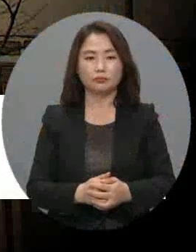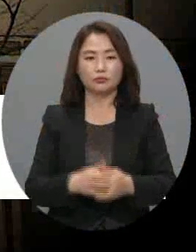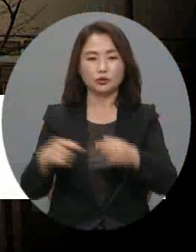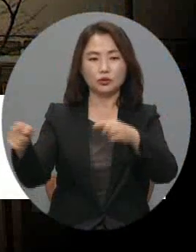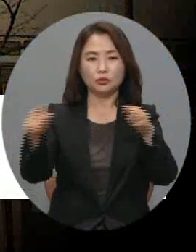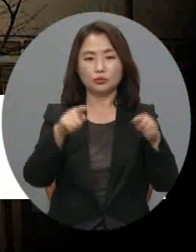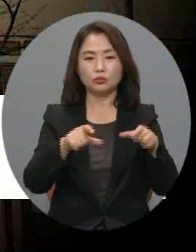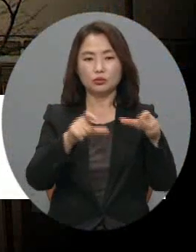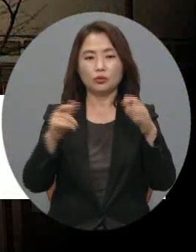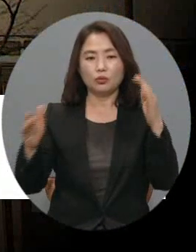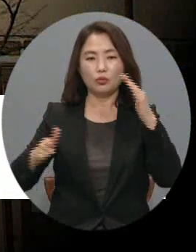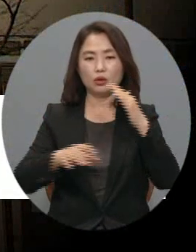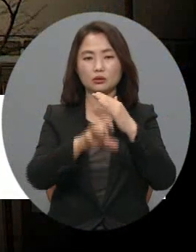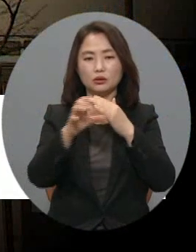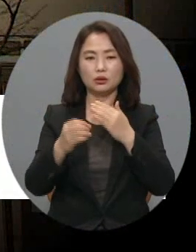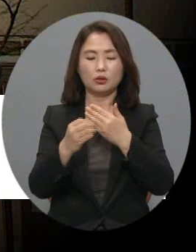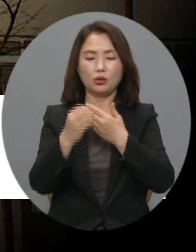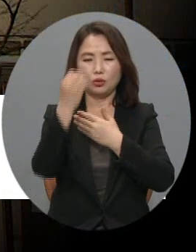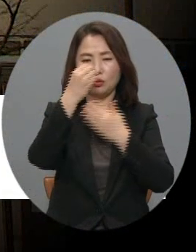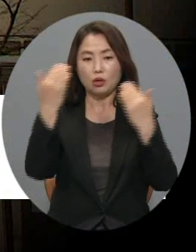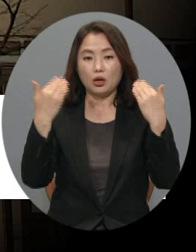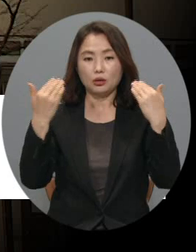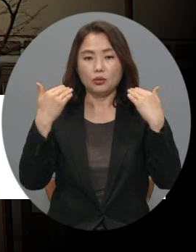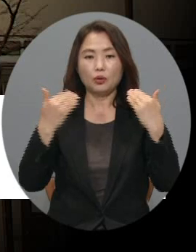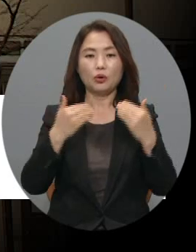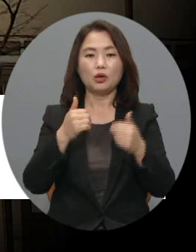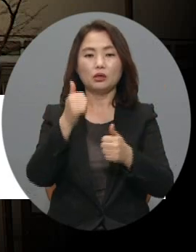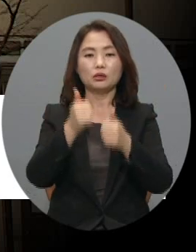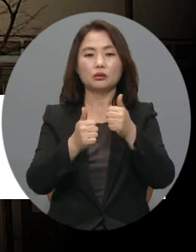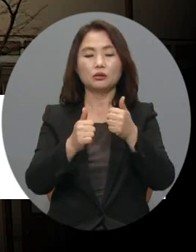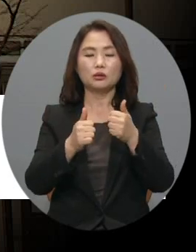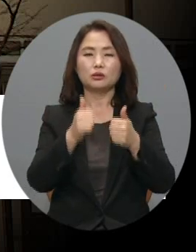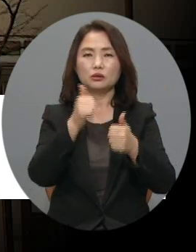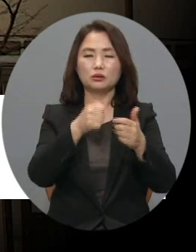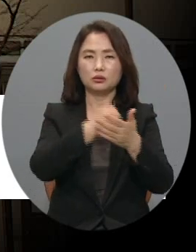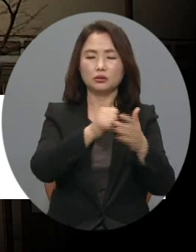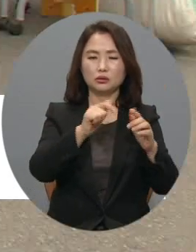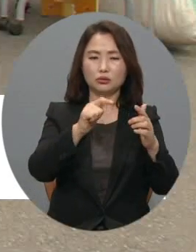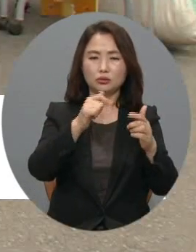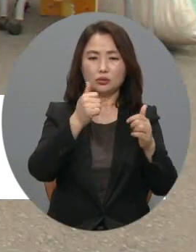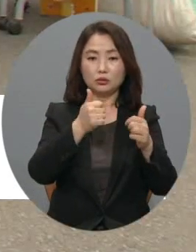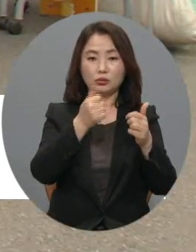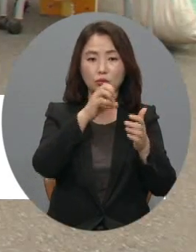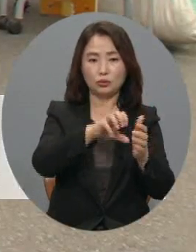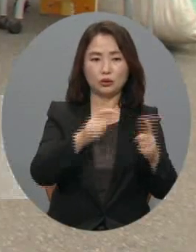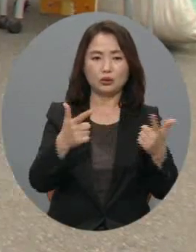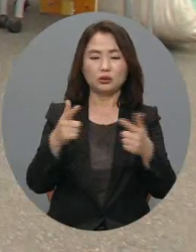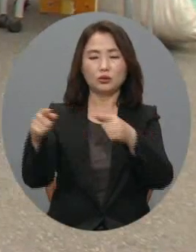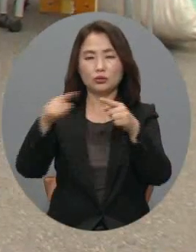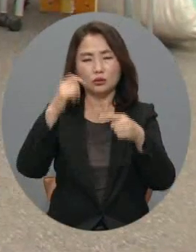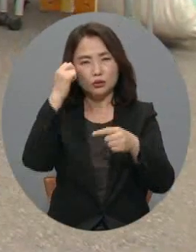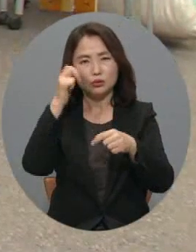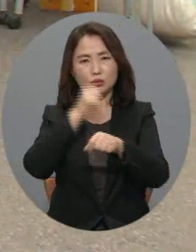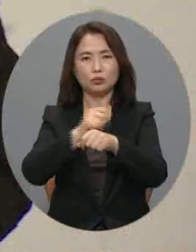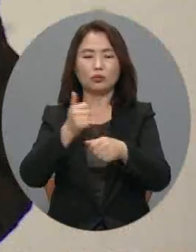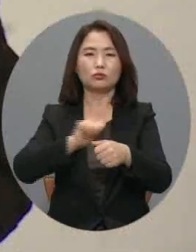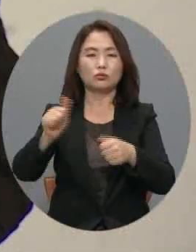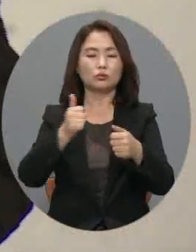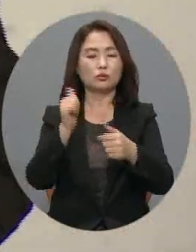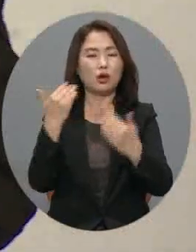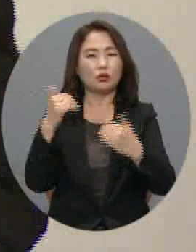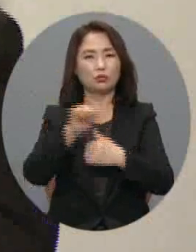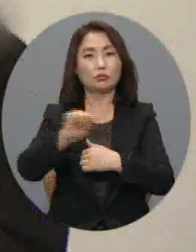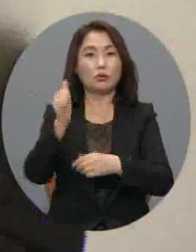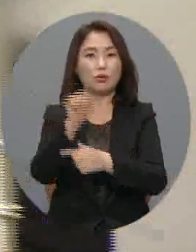거 안해요 어 ergo 악한 공장이라고 서울 강남구 접촉자 로